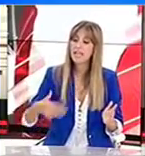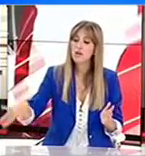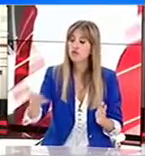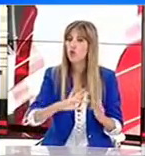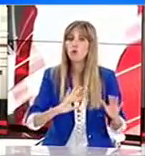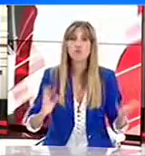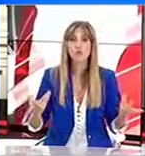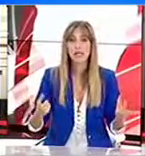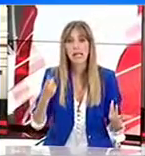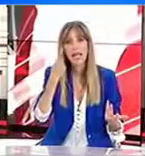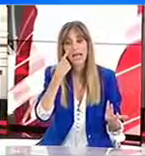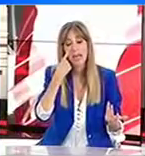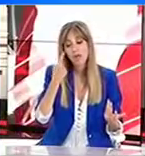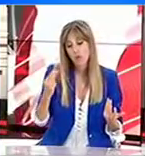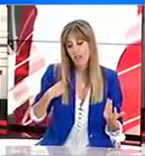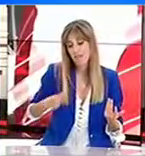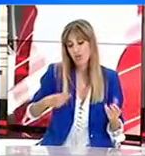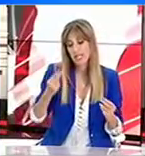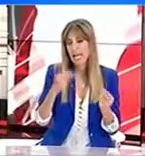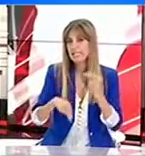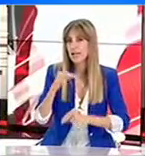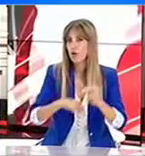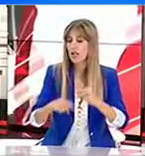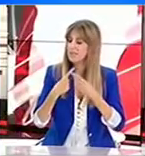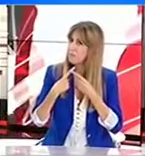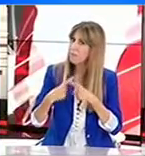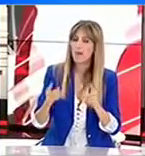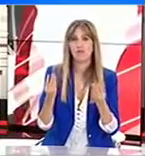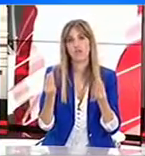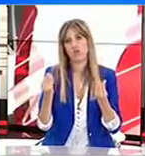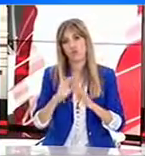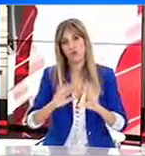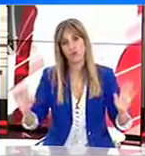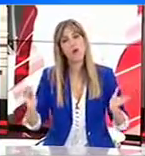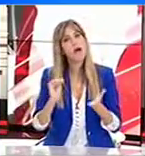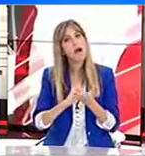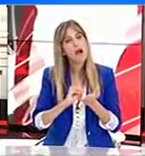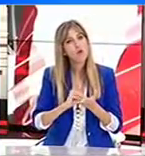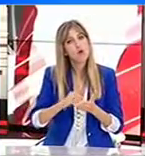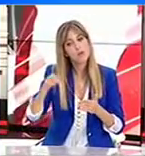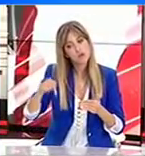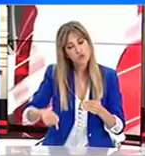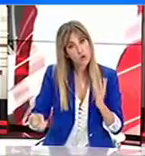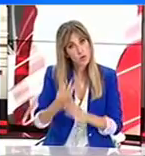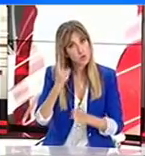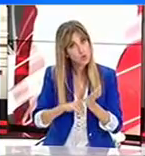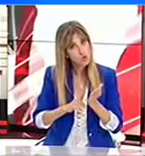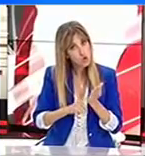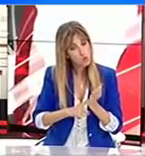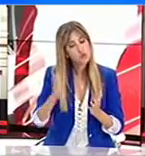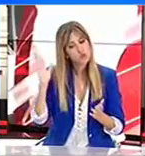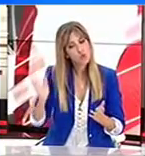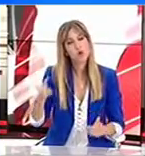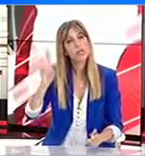πρίσμα. Και κυρίως δίνουν την ευκαιρία και στους υποψήφιους δημάρχους, τα σχήματα τα οποία θα κατέλθουν για να διεκδικήσουν την ψήφο